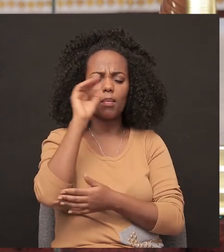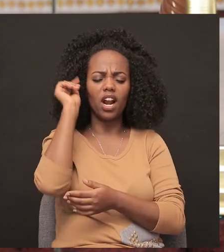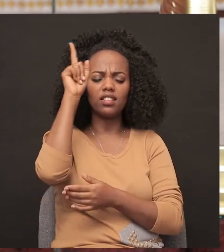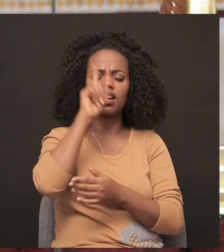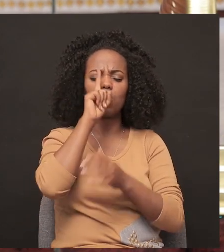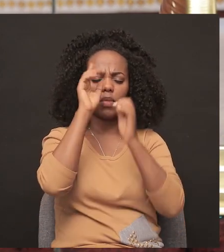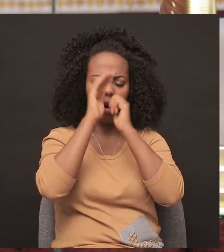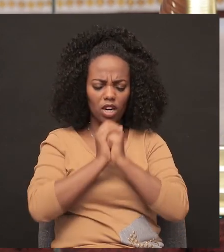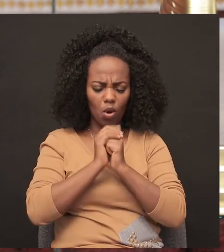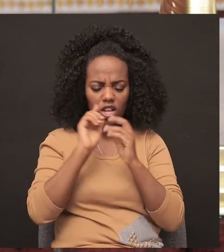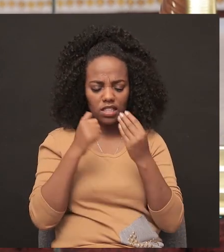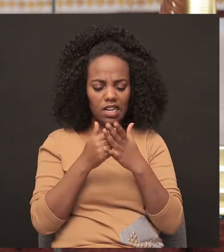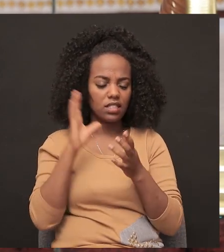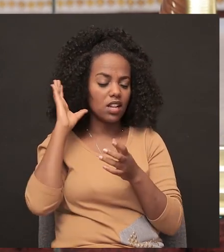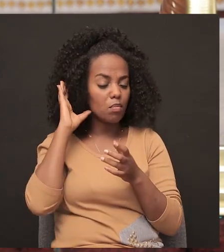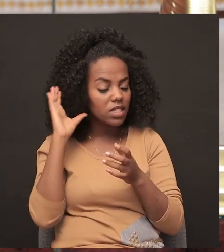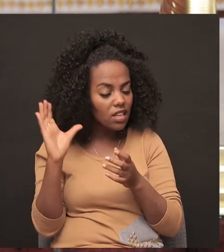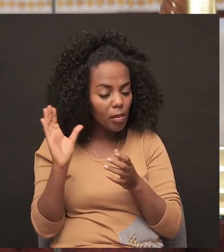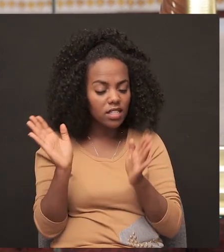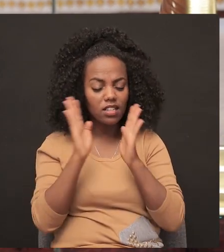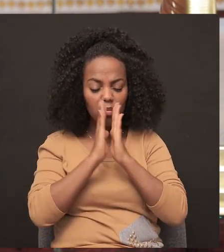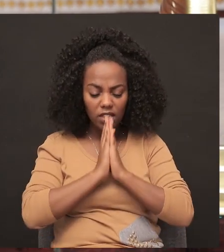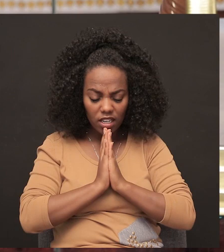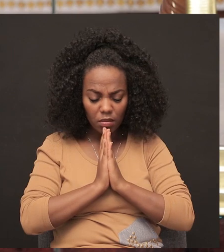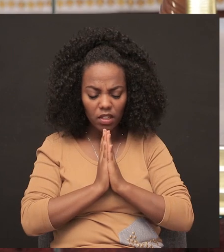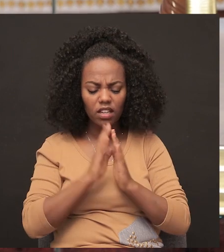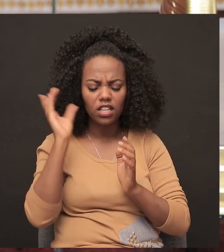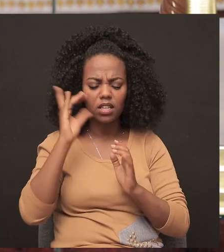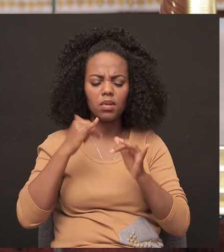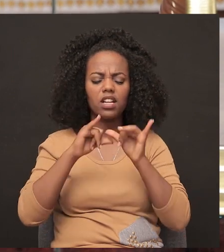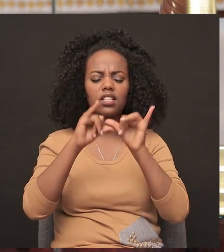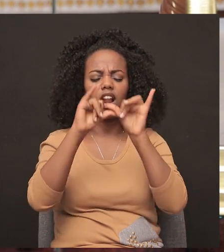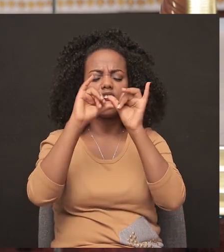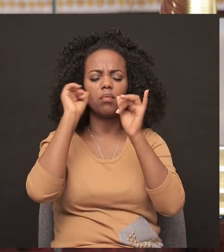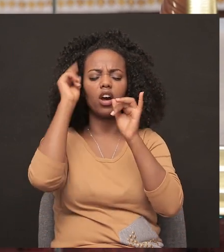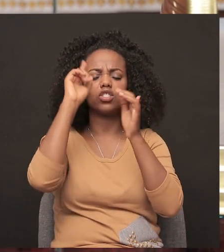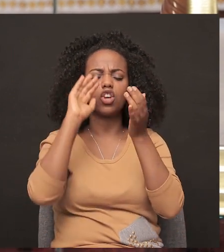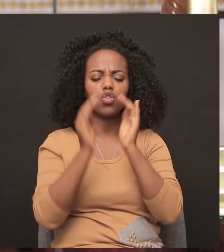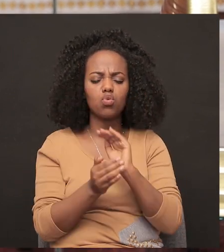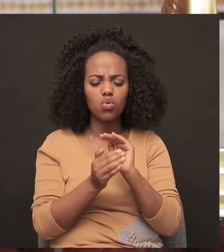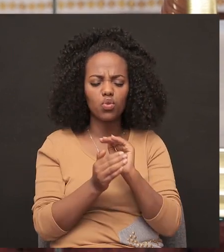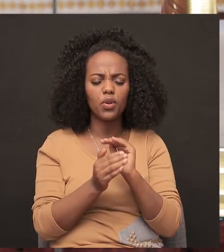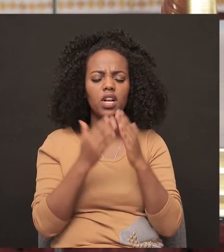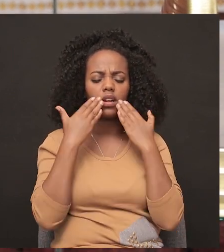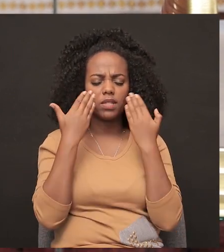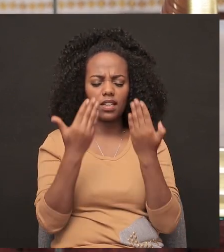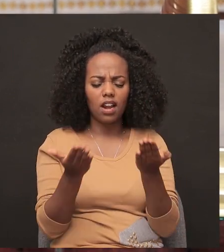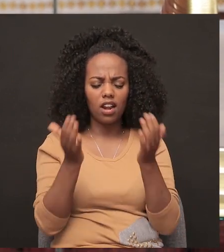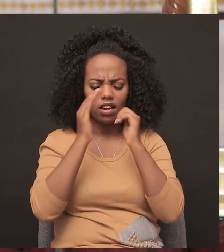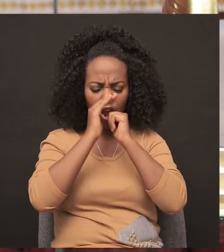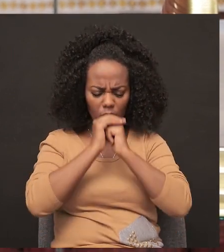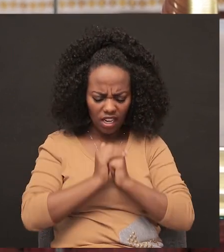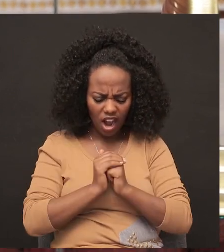እናመልከው ስለዚህ ስለምትሰማን ስለምታደምጠን ክብር በሰማይ በምድር ላንተ ይሁን እናመሰግናለን